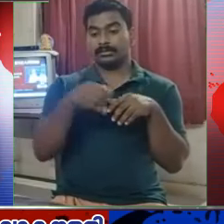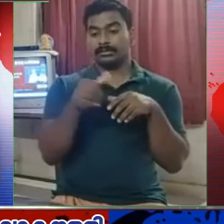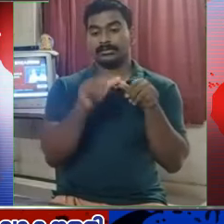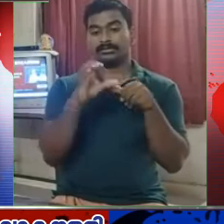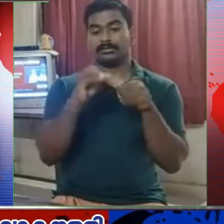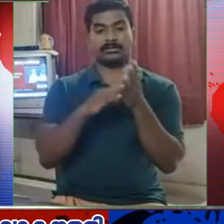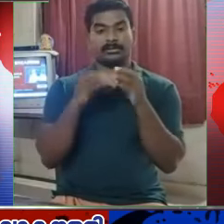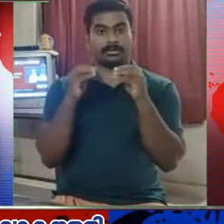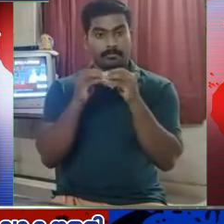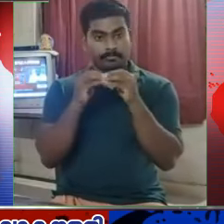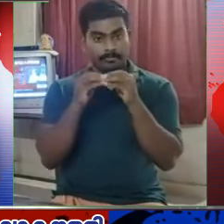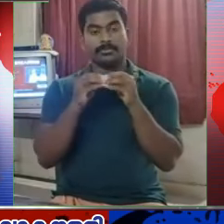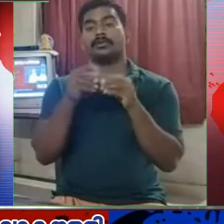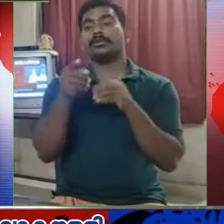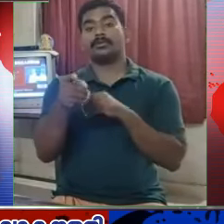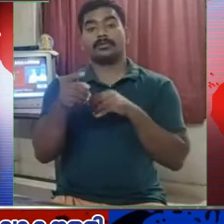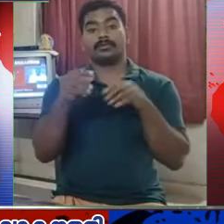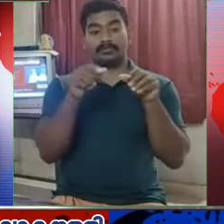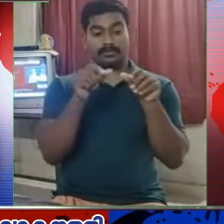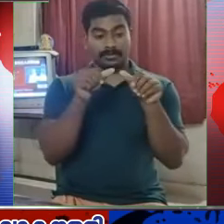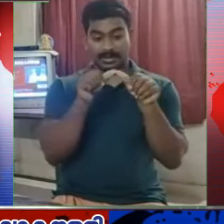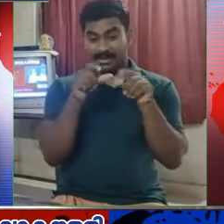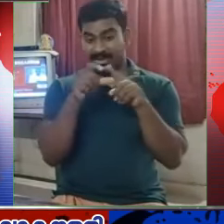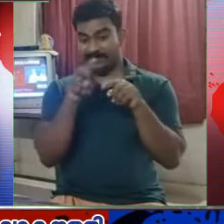ഫോഴ്സിന് രൂപം നൽകിയിട്ടുള്ളത്.